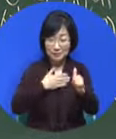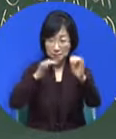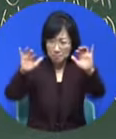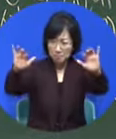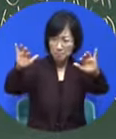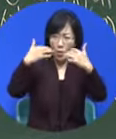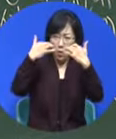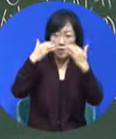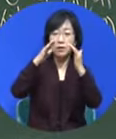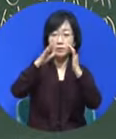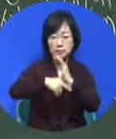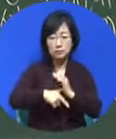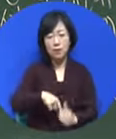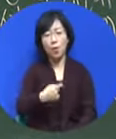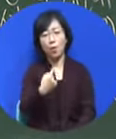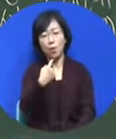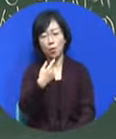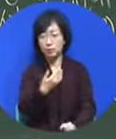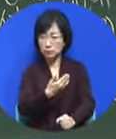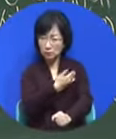참 능력 있는